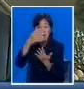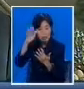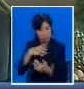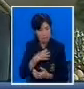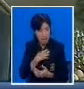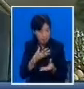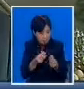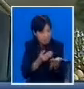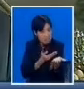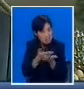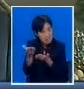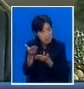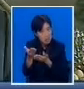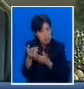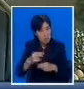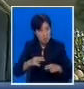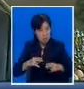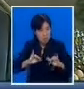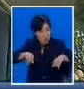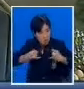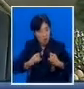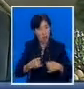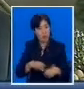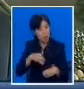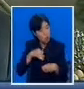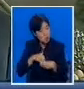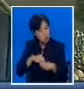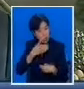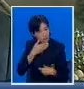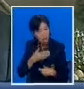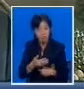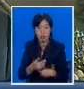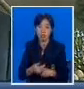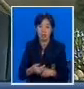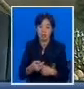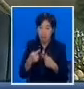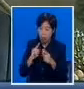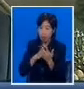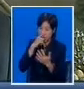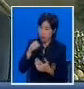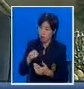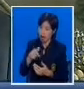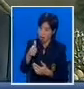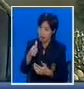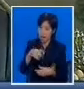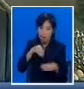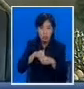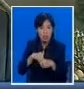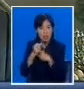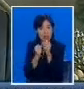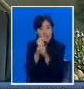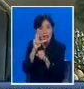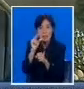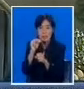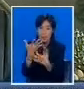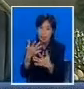านๆของเราก็บอกว่าจริงๆของเราก็นานพอสมควรนะฮะ30บวก30บวก30อะไรจะเช่าอะไรกันไปแต่สิ่งที่สำคัญกว่า